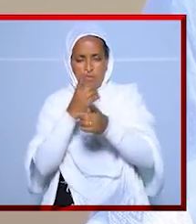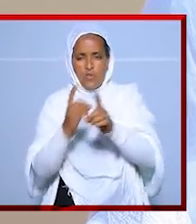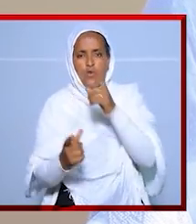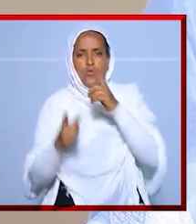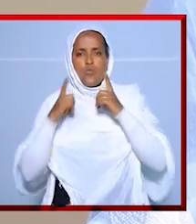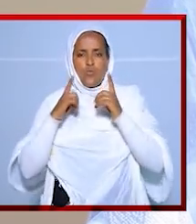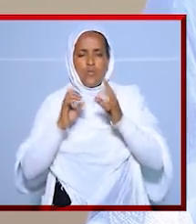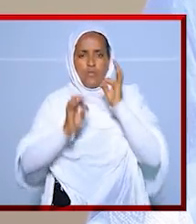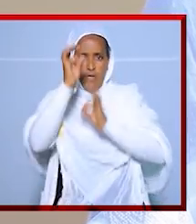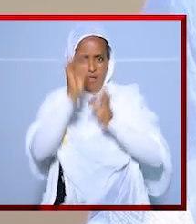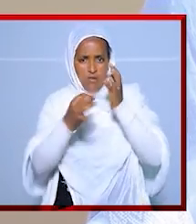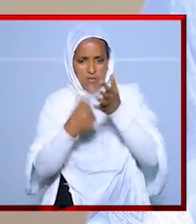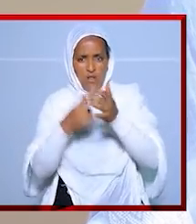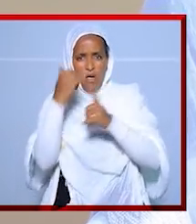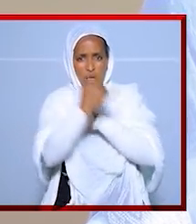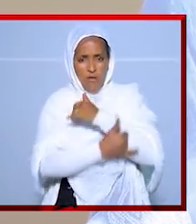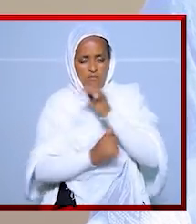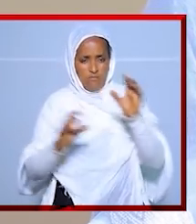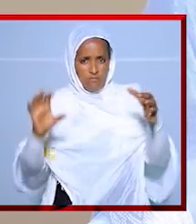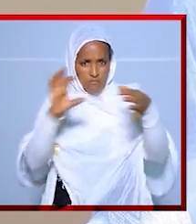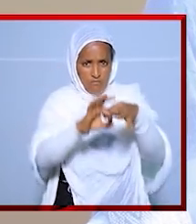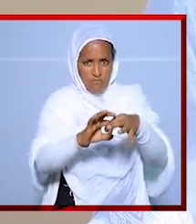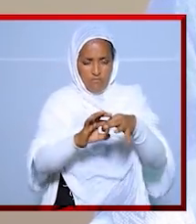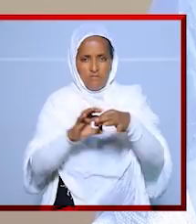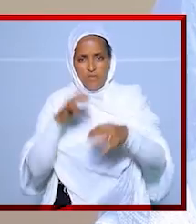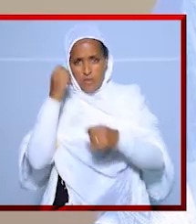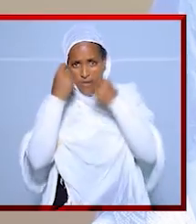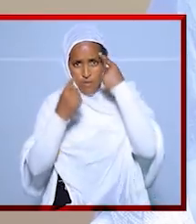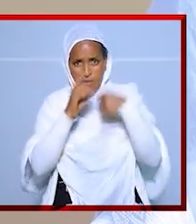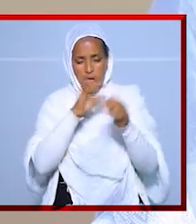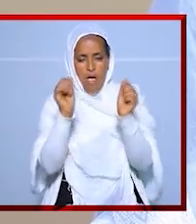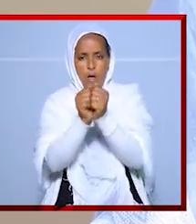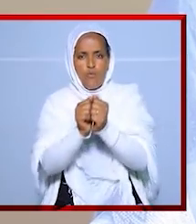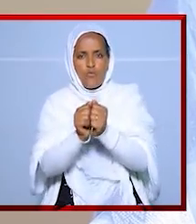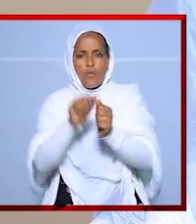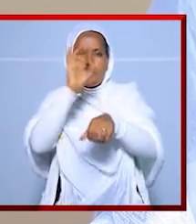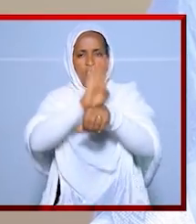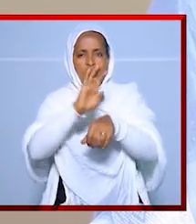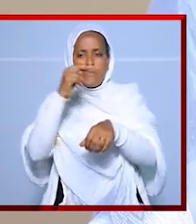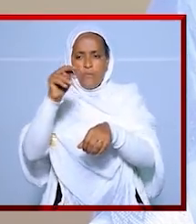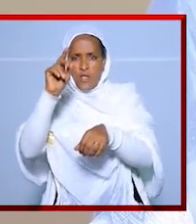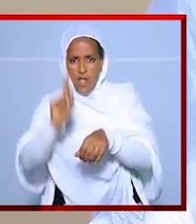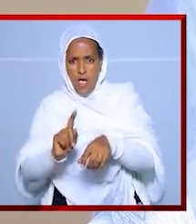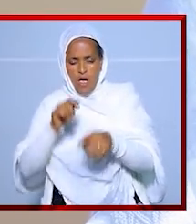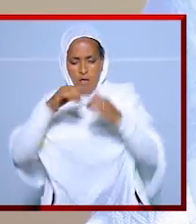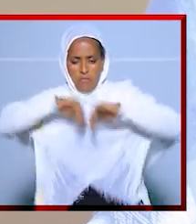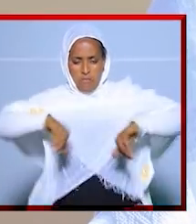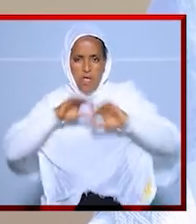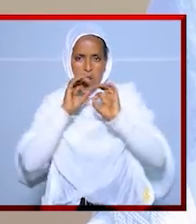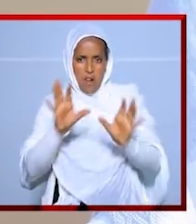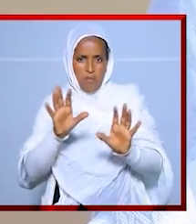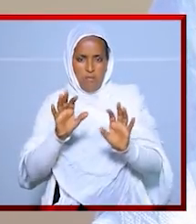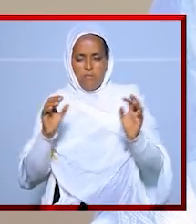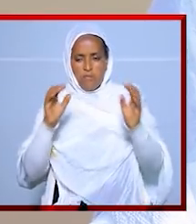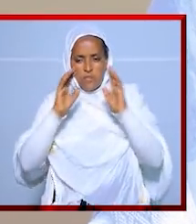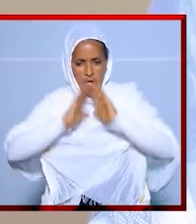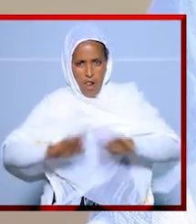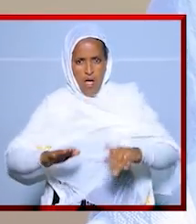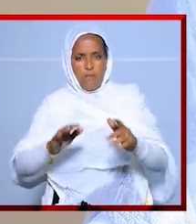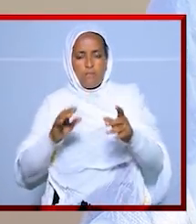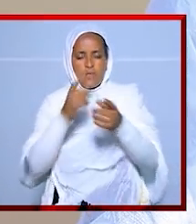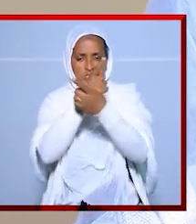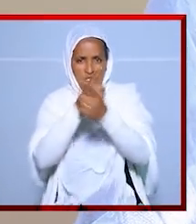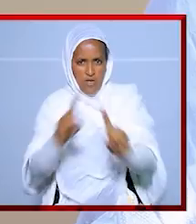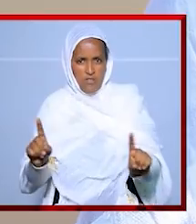ፈጥሮ የኖረበት ታሪክ ነው። ስለዚህ ለሀገር አንድነት ለሀገር መግባባትና አብሮነት የቤተክርስቲያን ሚና ሲባል ምንም የሚለይ አይደለም። የነበረው